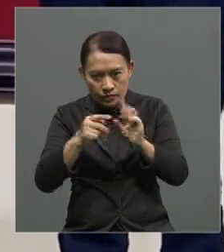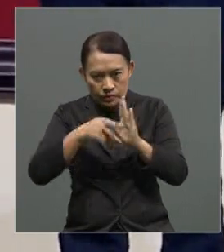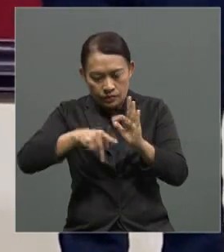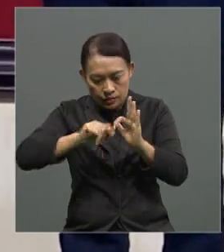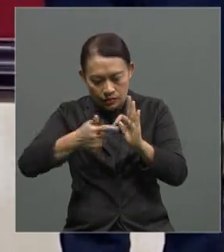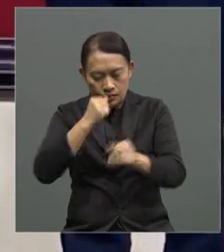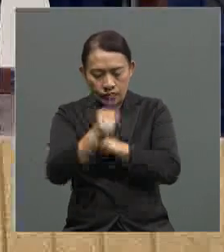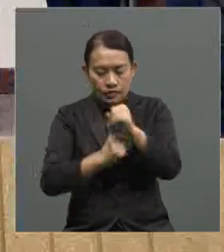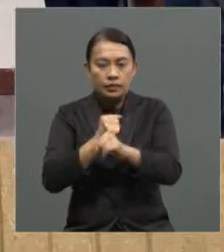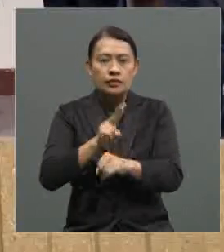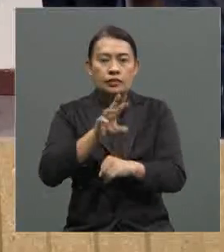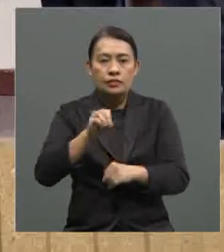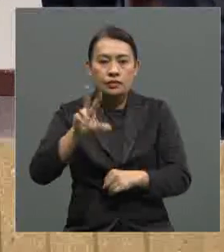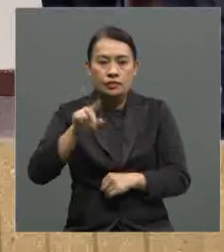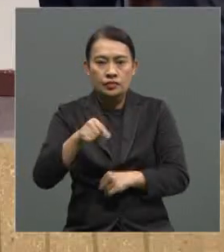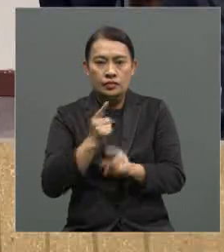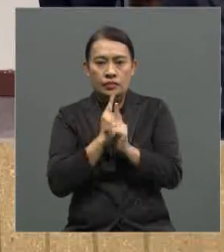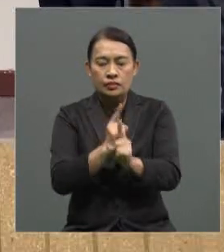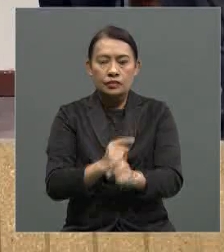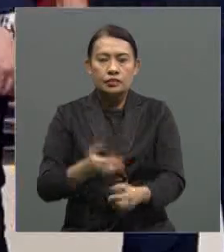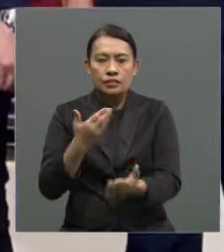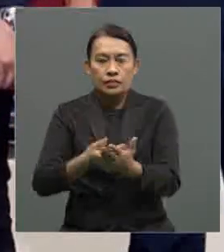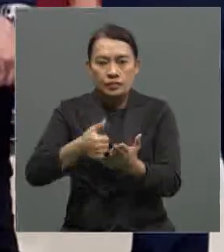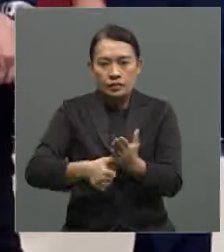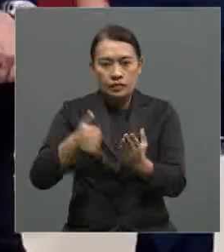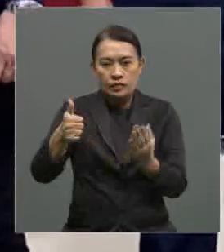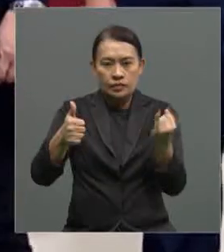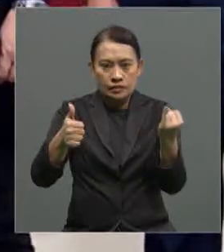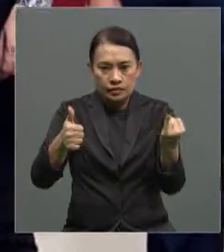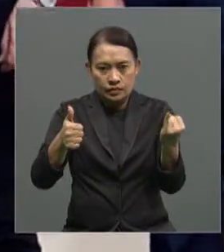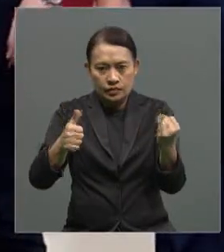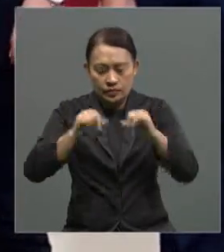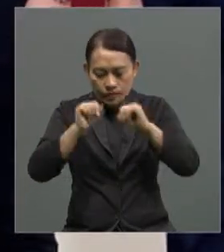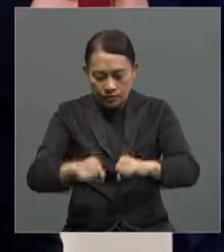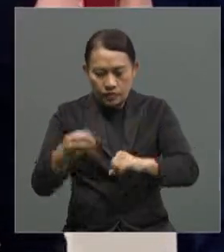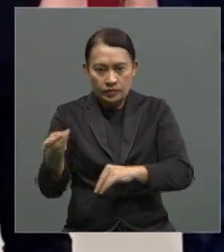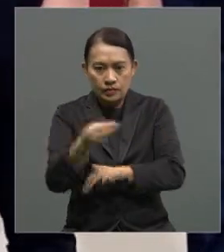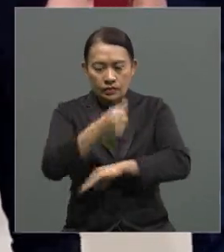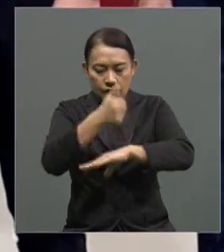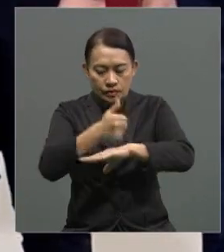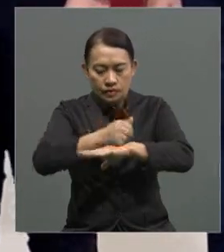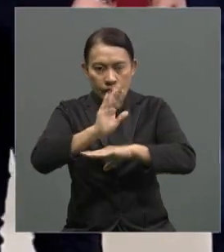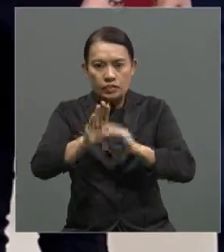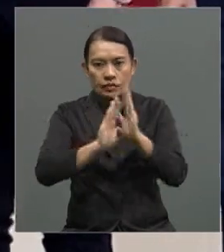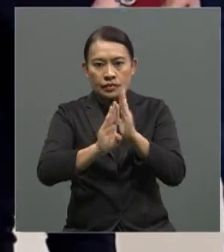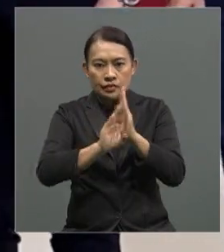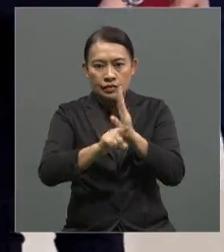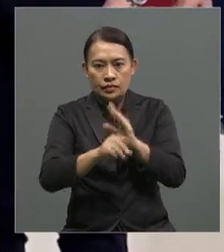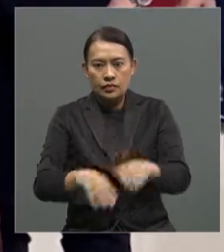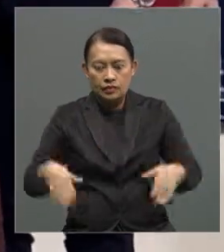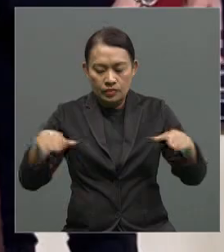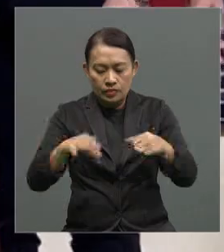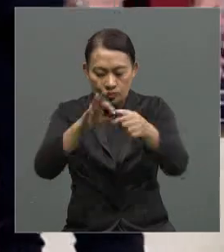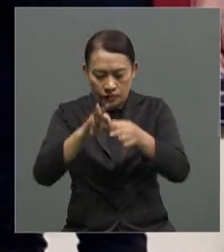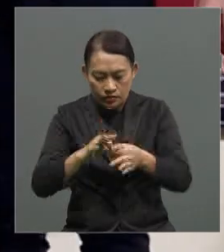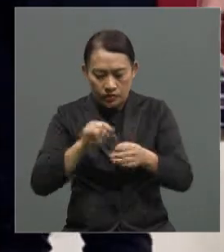ช2553ที่เจ้าหนี้เนี่ยมีการตกลงยอดหนี้ให้ลูกหนี้โดยมีผู้ว่าราชการจังหวัดบุรีรัมย์และหน่วยงานที่เกี่ยวข้องเนี่ยมา